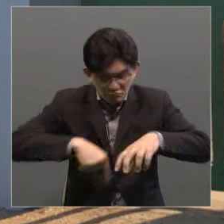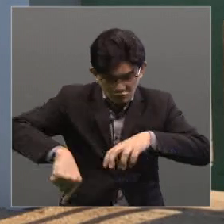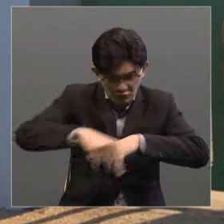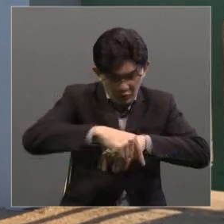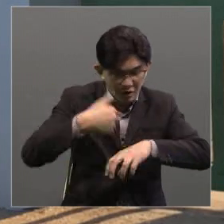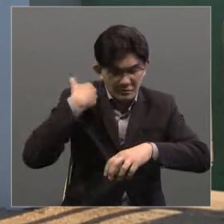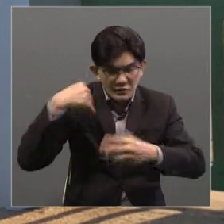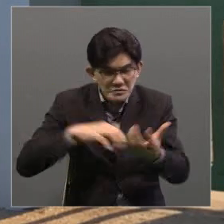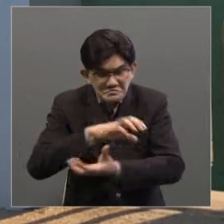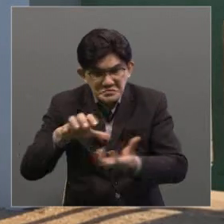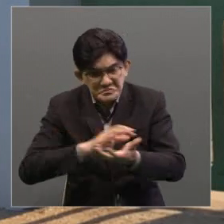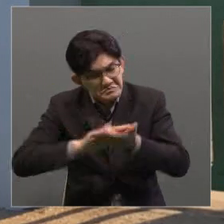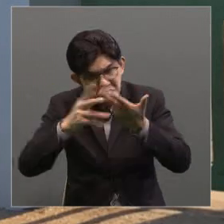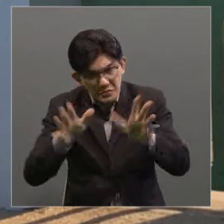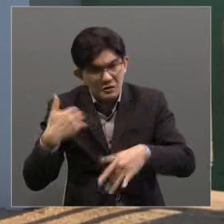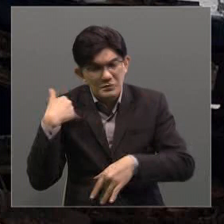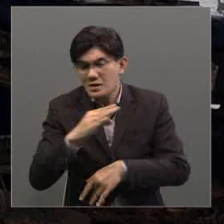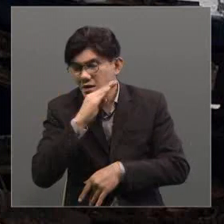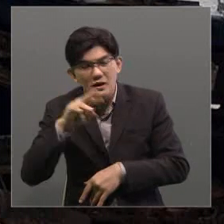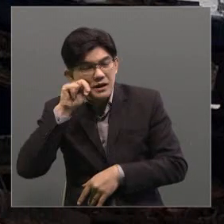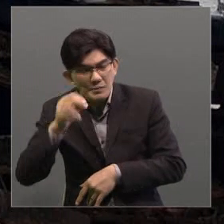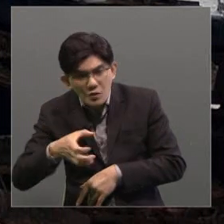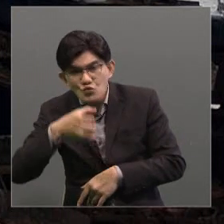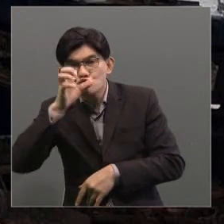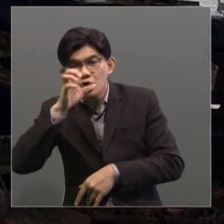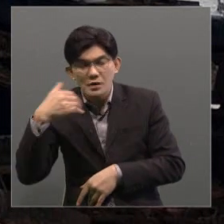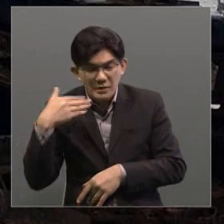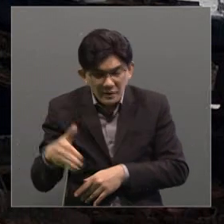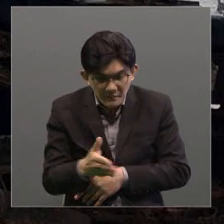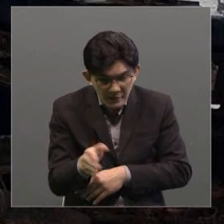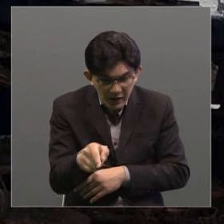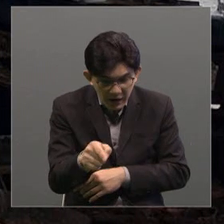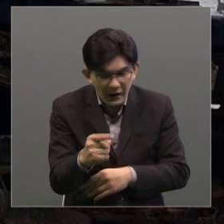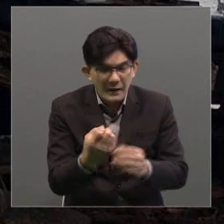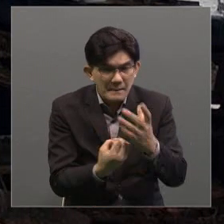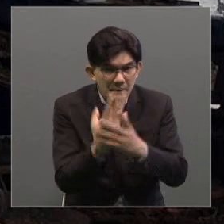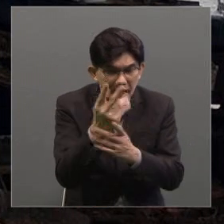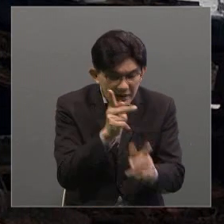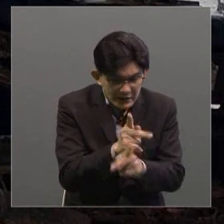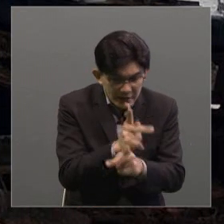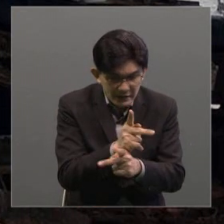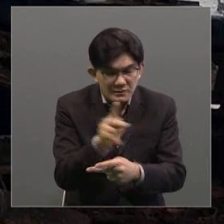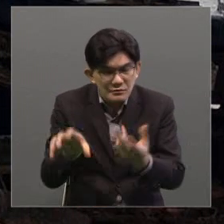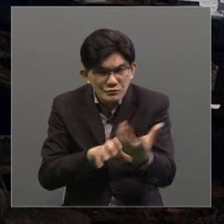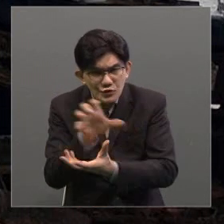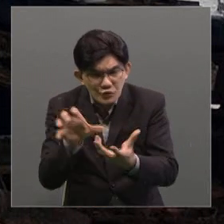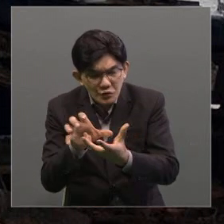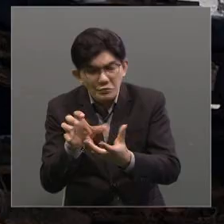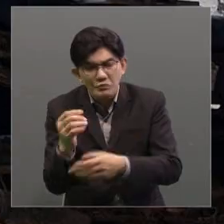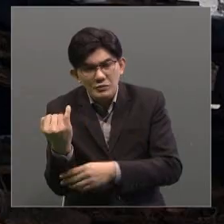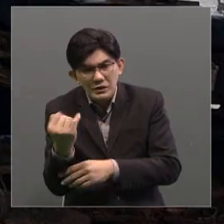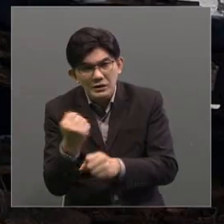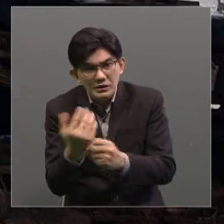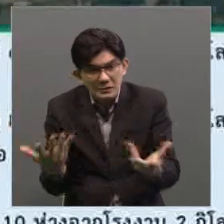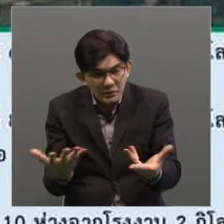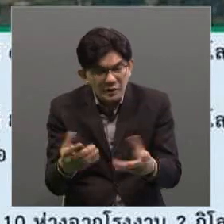ผสมลงไปในน้ำใต้ดินและถ้าคนเอาน้ำนั้นไปรับประทานหรือไปหาปลาเก็บผักเก็บผลไม้ที่มีซีเซียมป่นเข้าไปมันก็จะ